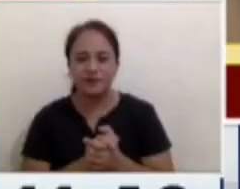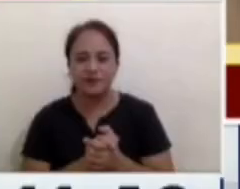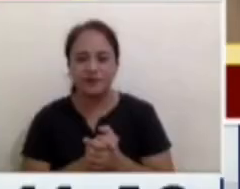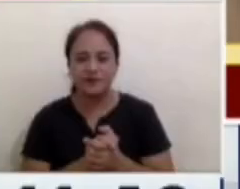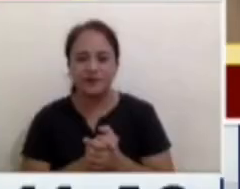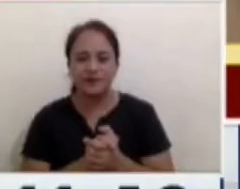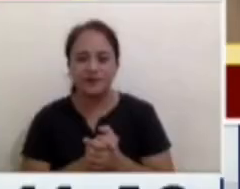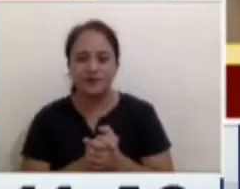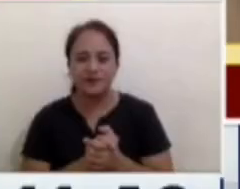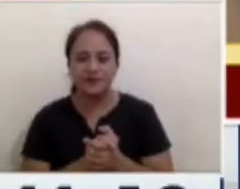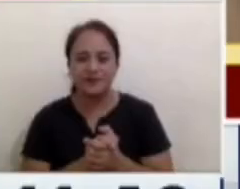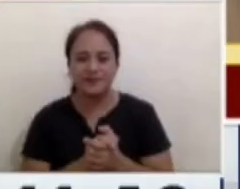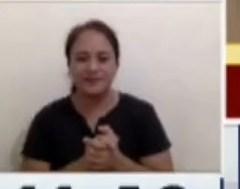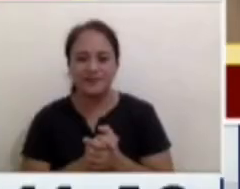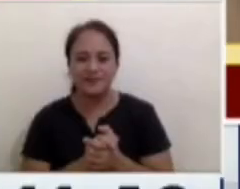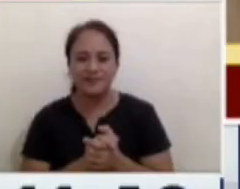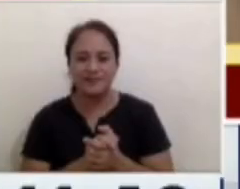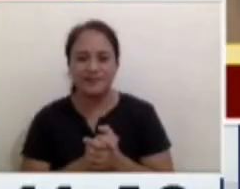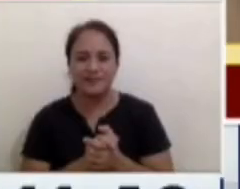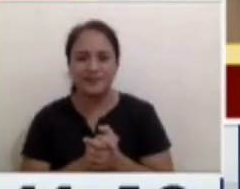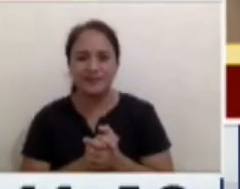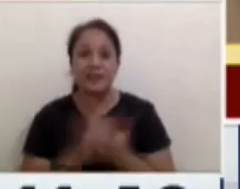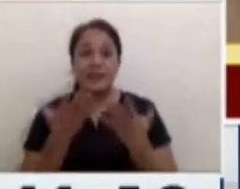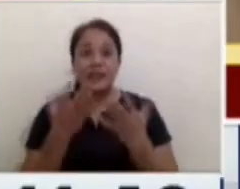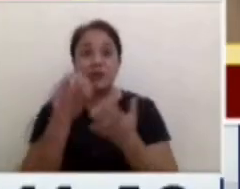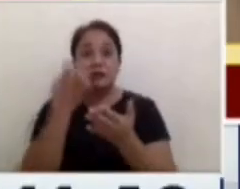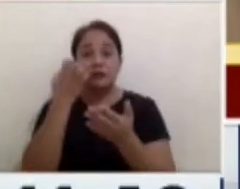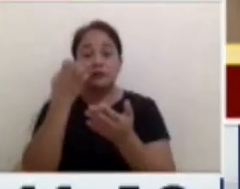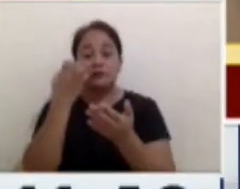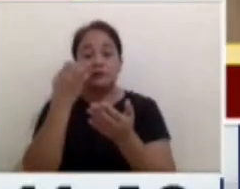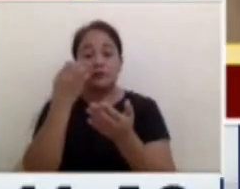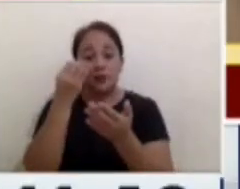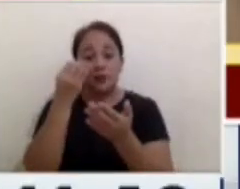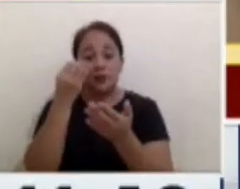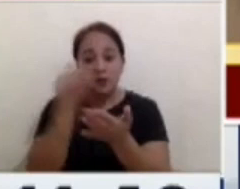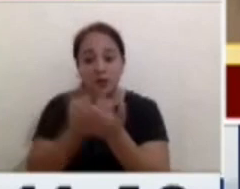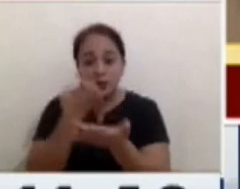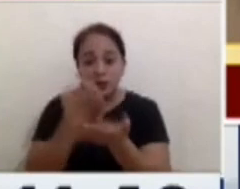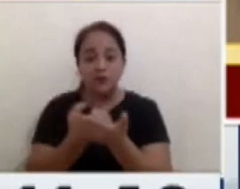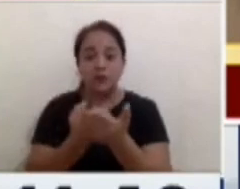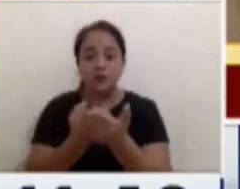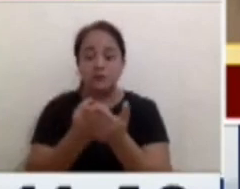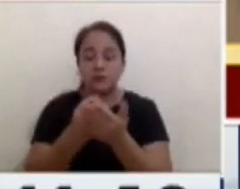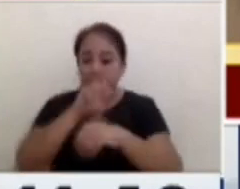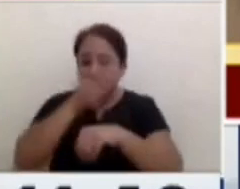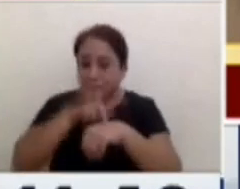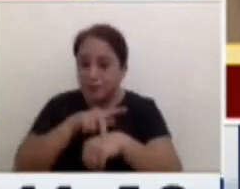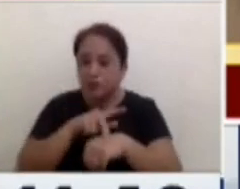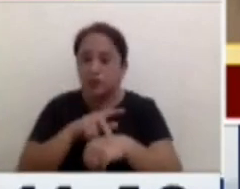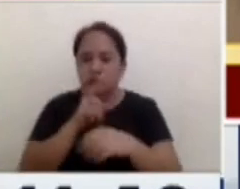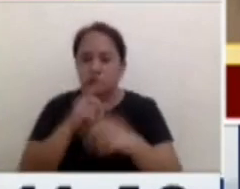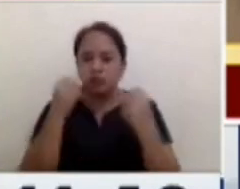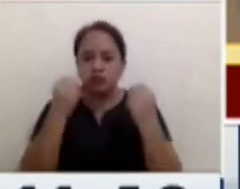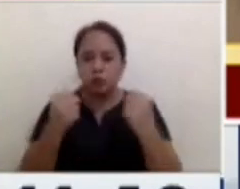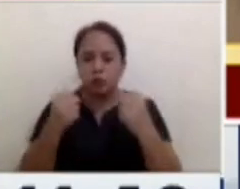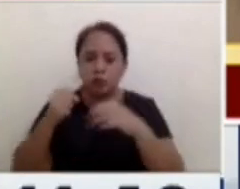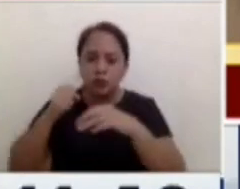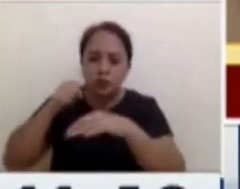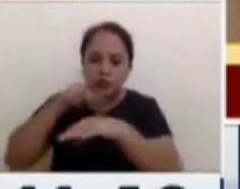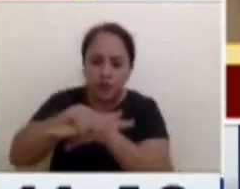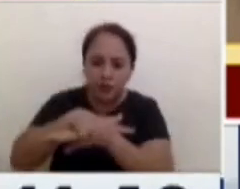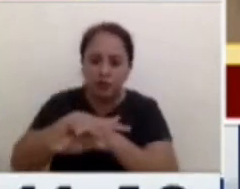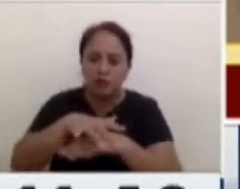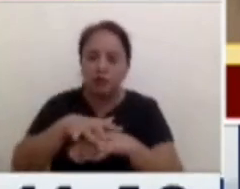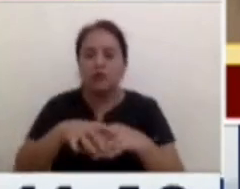na po pumasok tayo sa taong 2020 bilang isa sa mga pinakamatatag na ekonomiya at hindi po